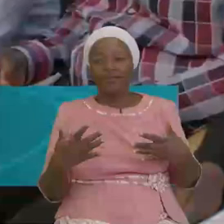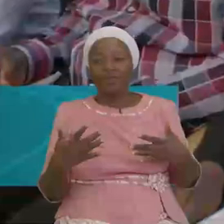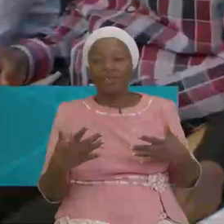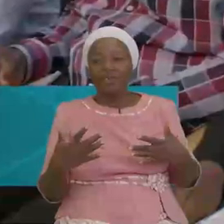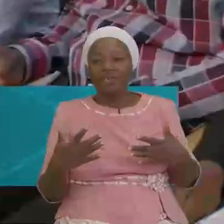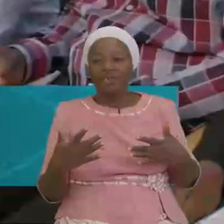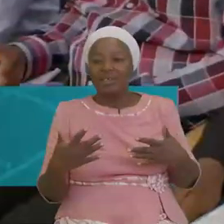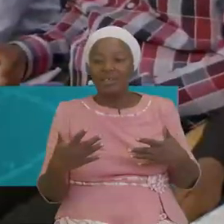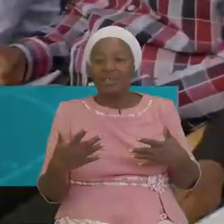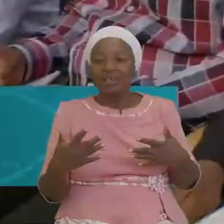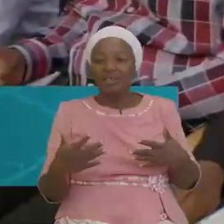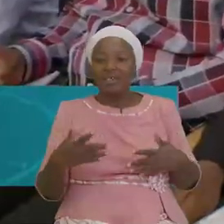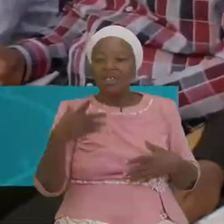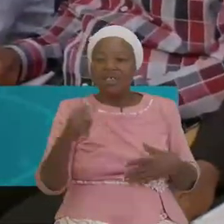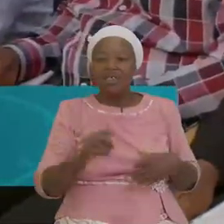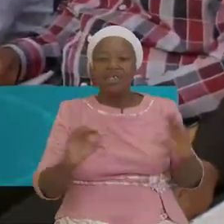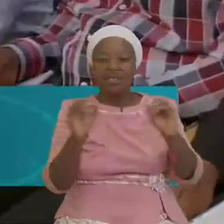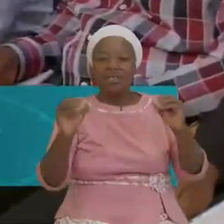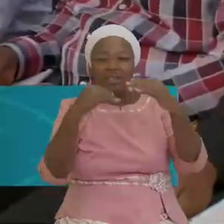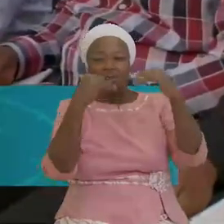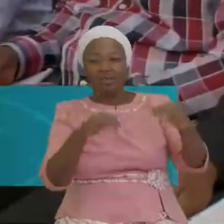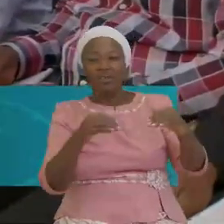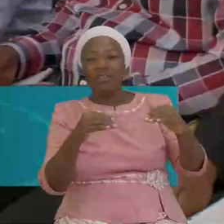inépuisable de la vie abondante ».